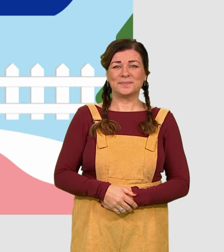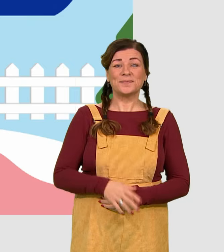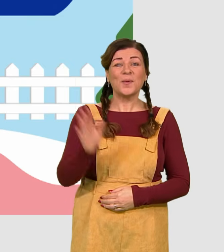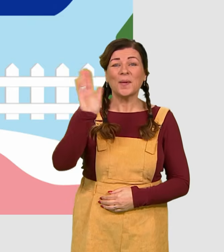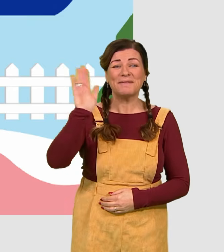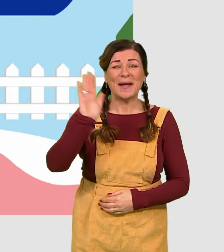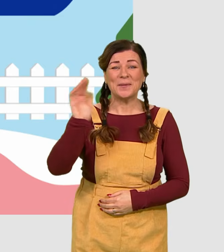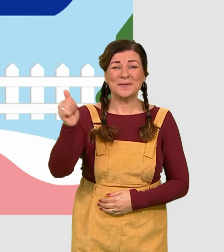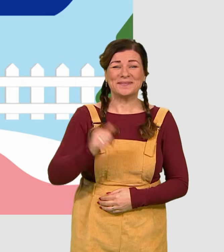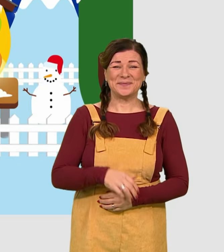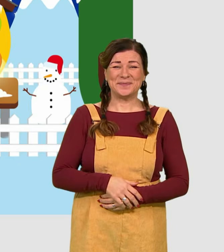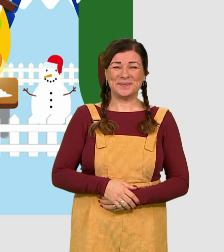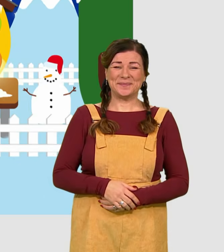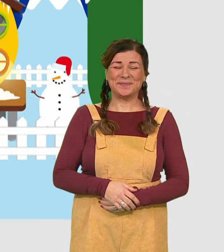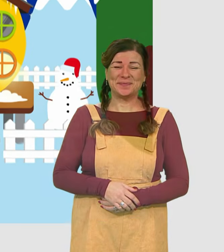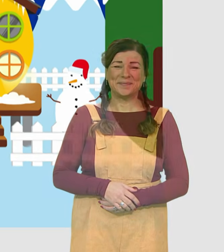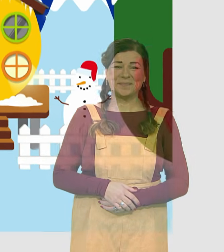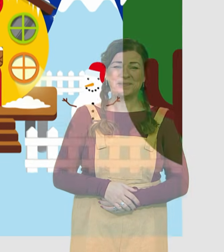Hwyl fawr bawb.